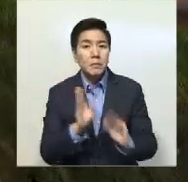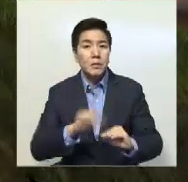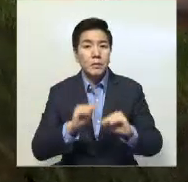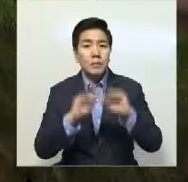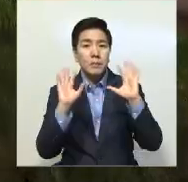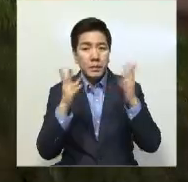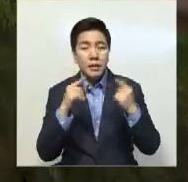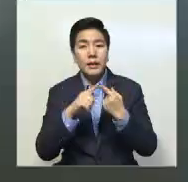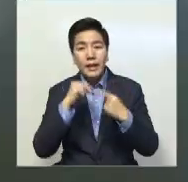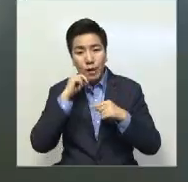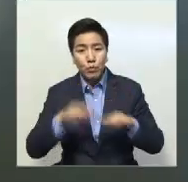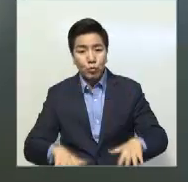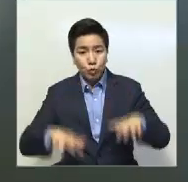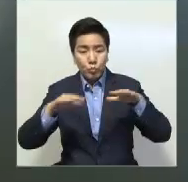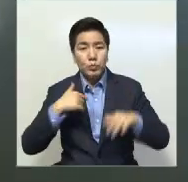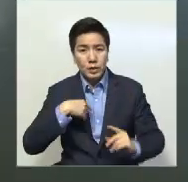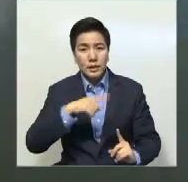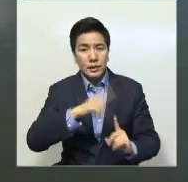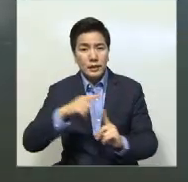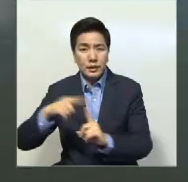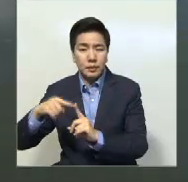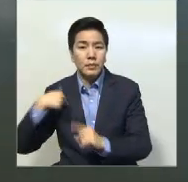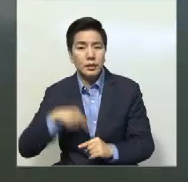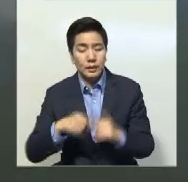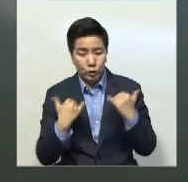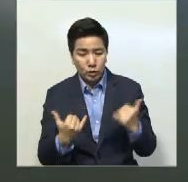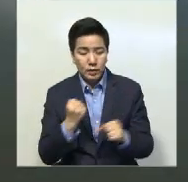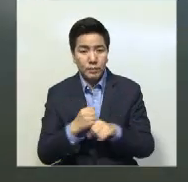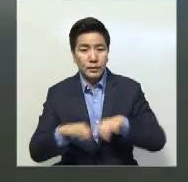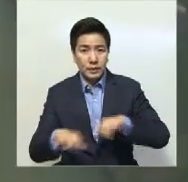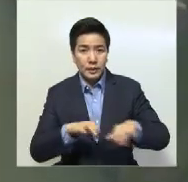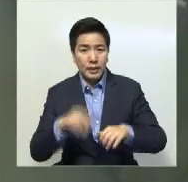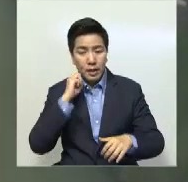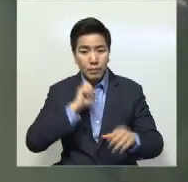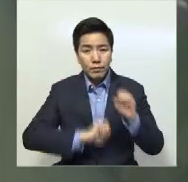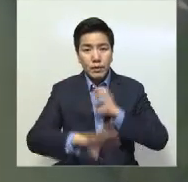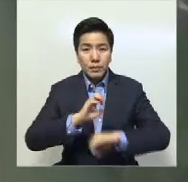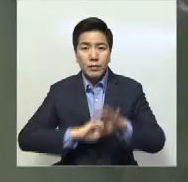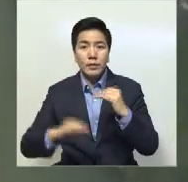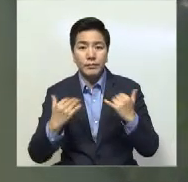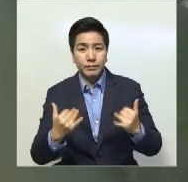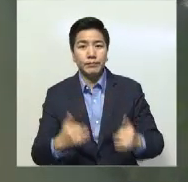แล้วก็ยังมีน้ำท่วมขังอยู่ในพื้นที่หลายแห่งก็ดังนั้นตอนนี้อยู่ในช่วงของการระบายน้ำค่ะ